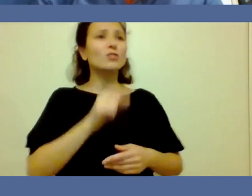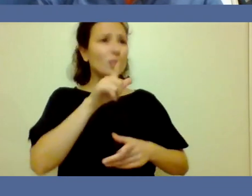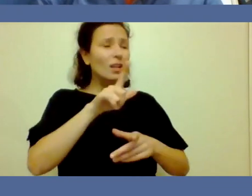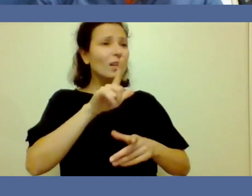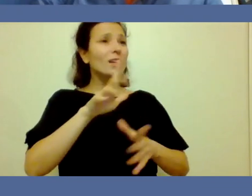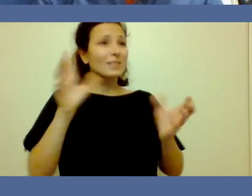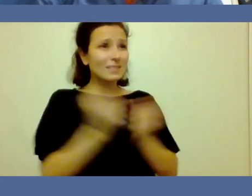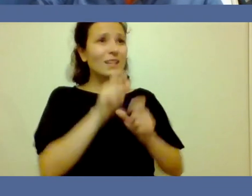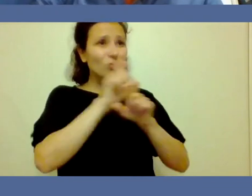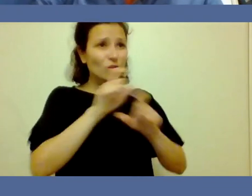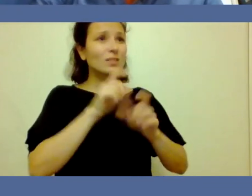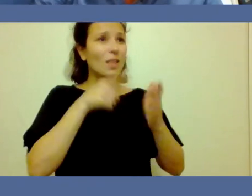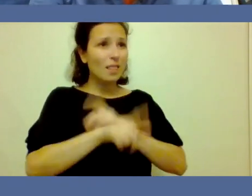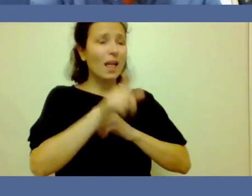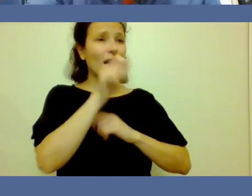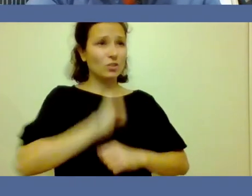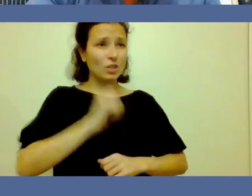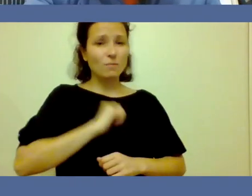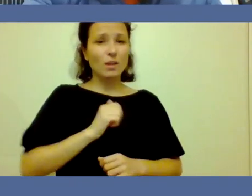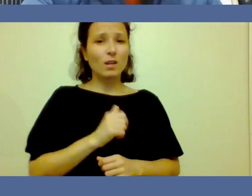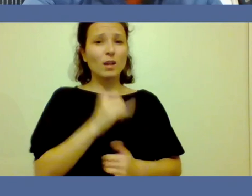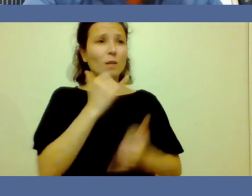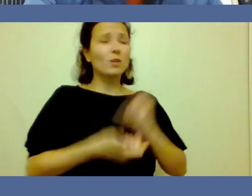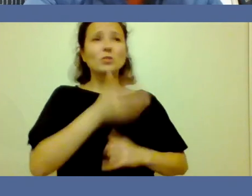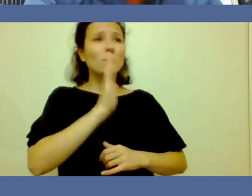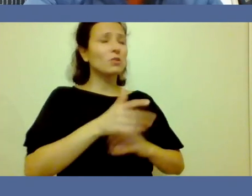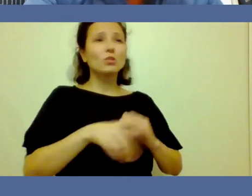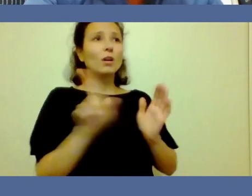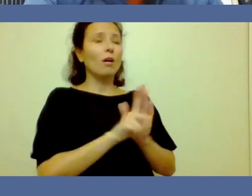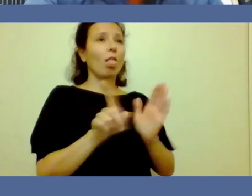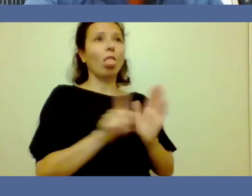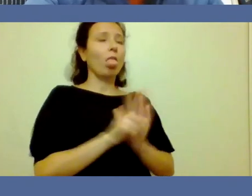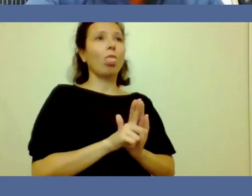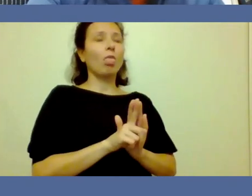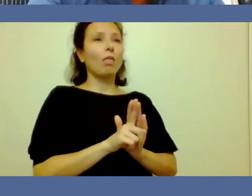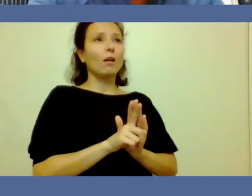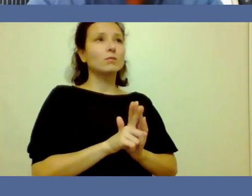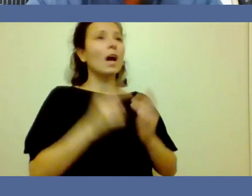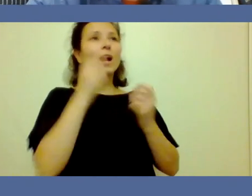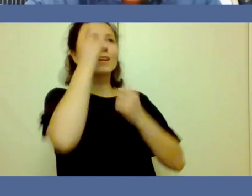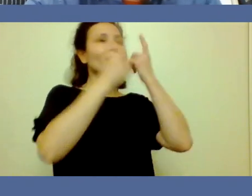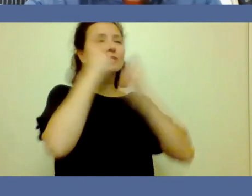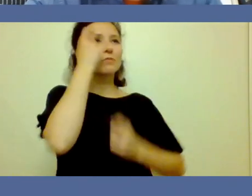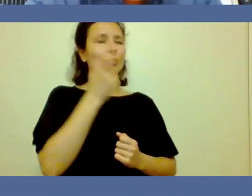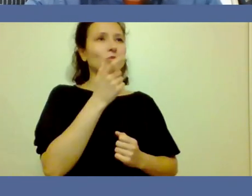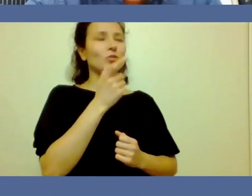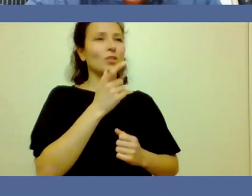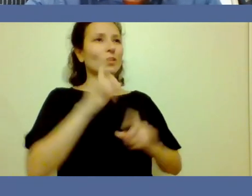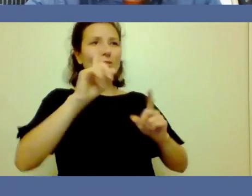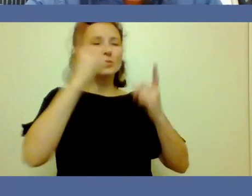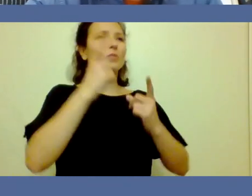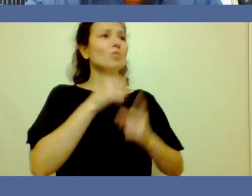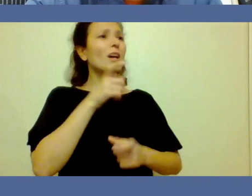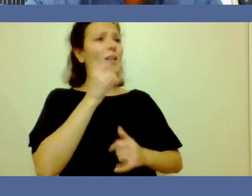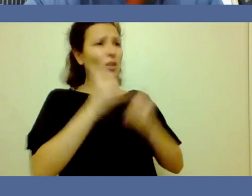pan będzie chodził cały czas na pasku, to nic z pana nie będzie. Kreatywność się bierze właśnie z tego, żeby robić to, co się chce i tego panu